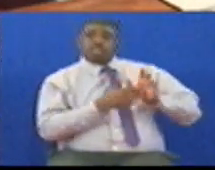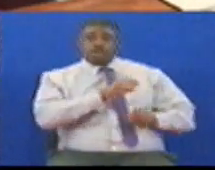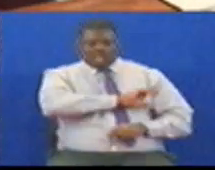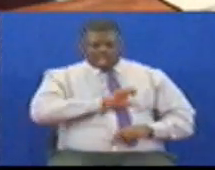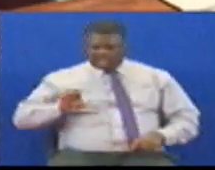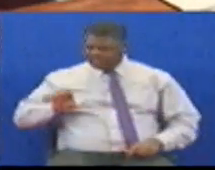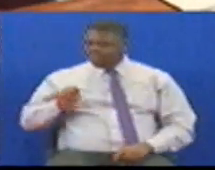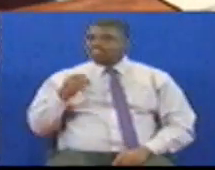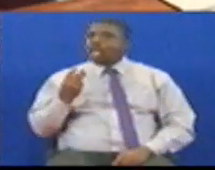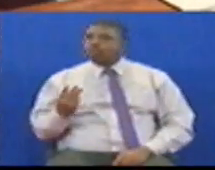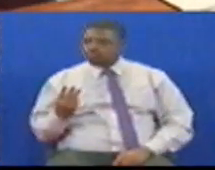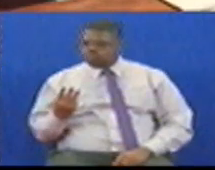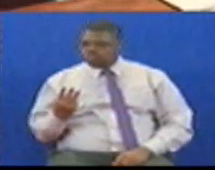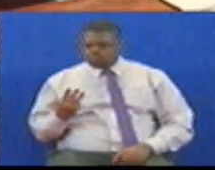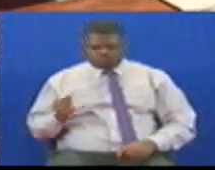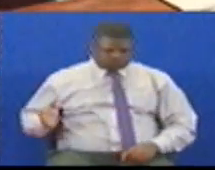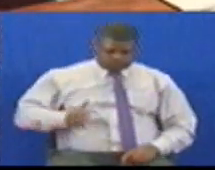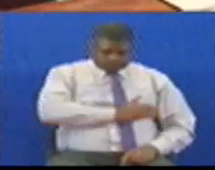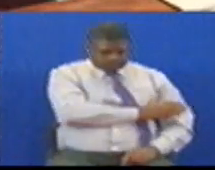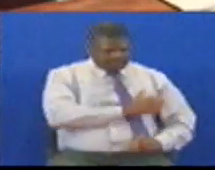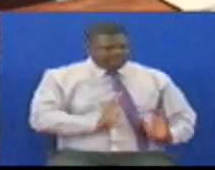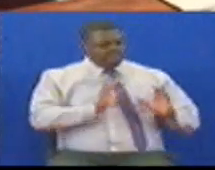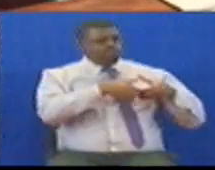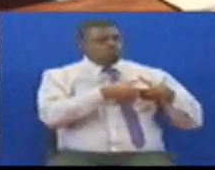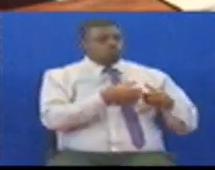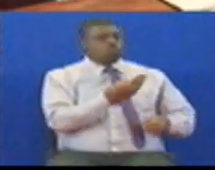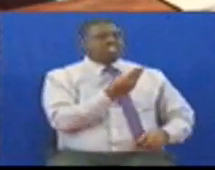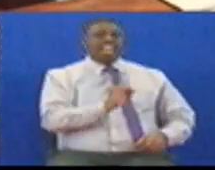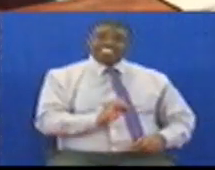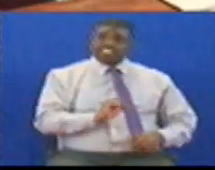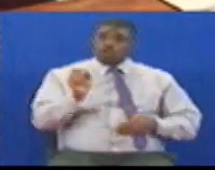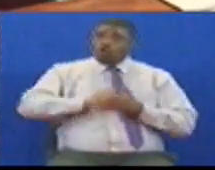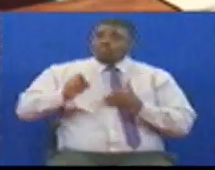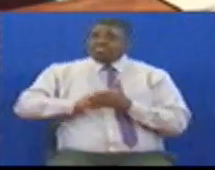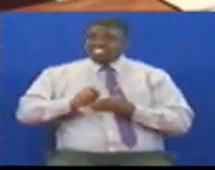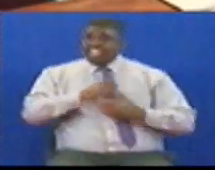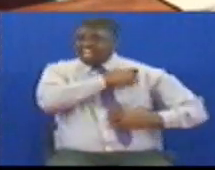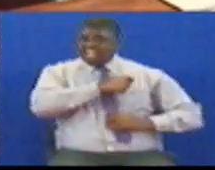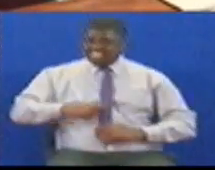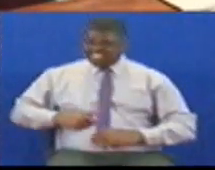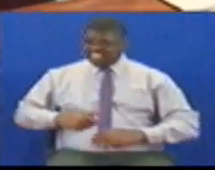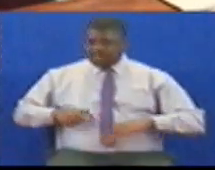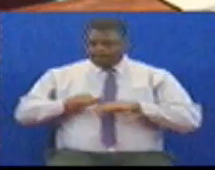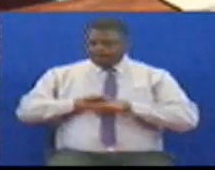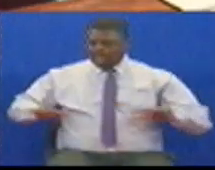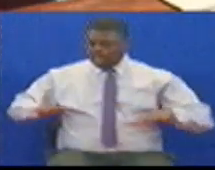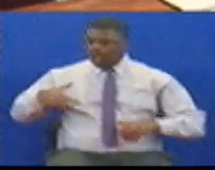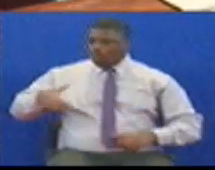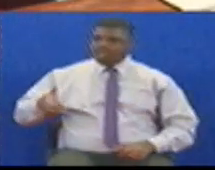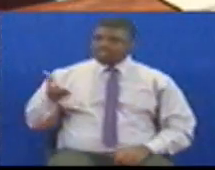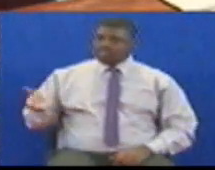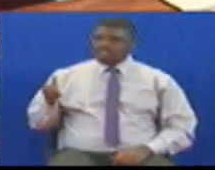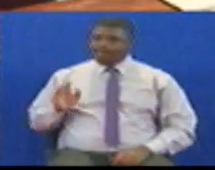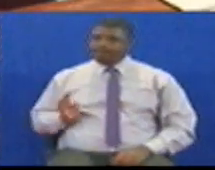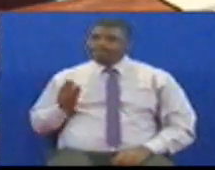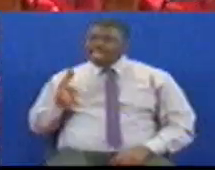24,049,300. Fungu namba 30, ofisi ya Rais Sekretarieti ya Baraza la Mawaziri,